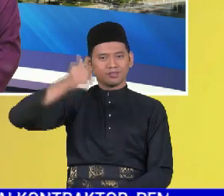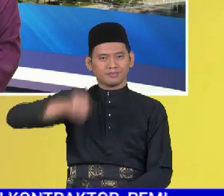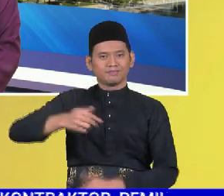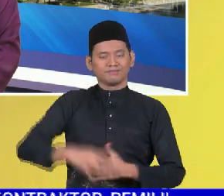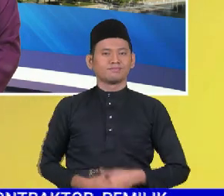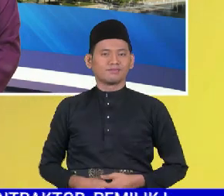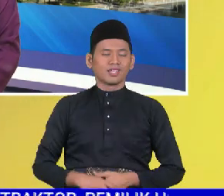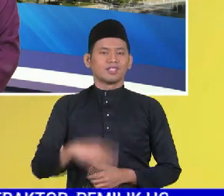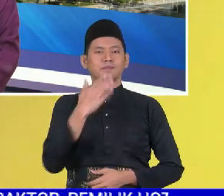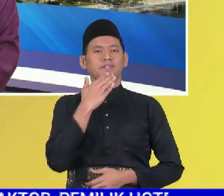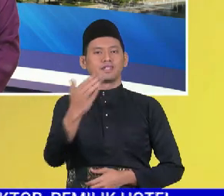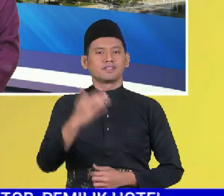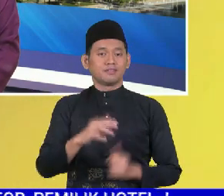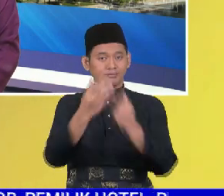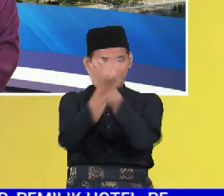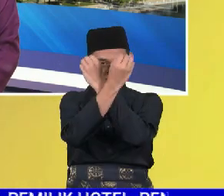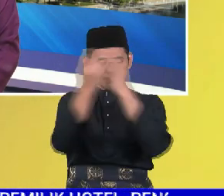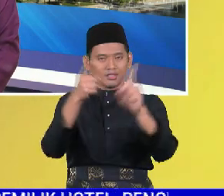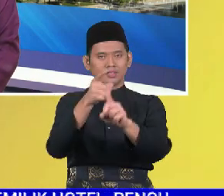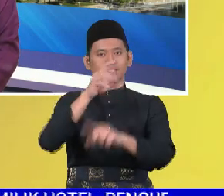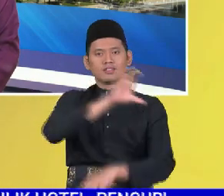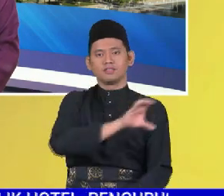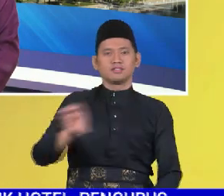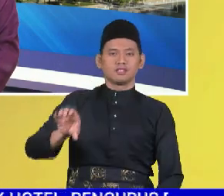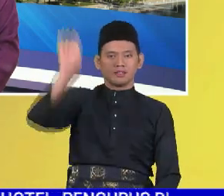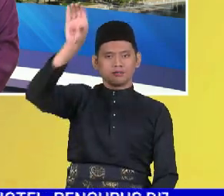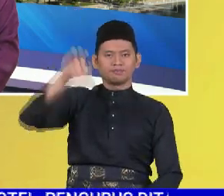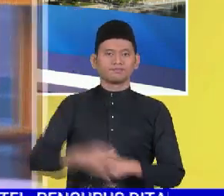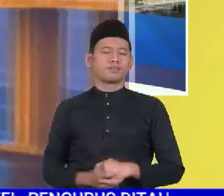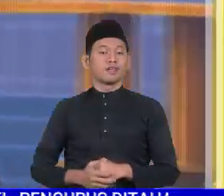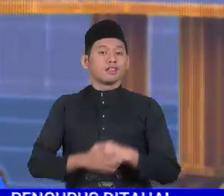Baik, terima kasih Azrina dengan perkembangan dari Jakim. Kita ke perkembangan seterusnya.